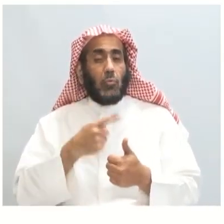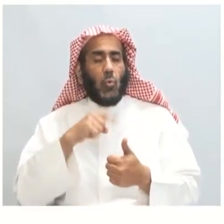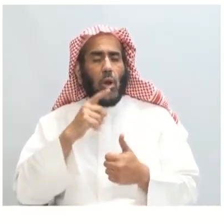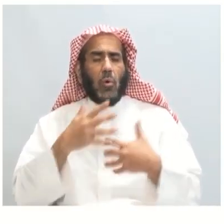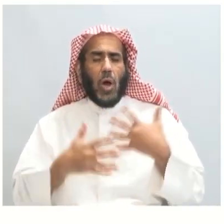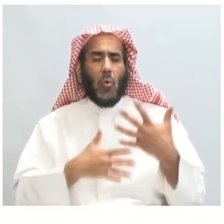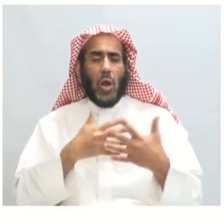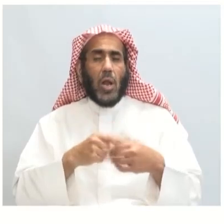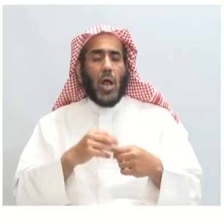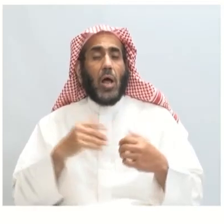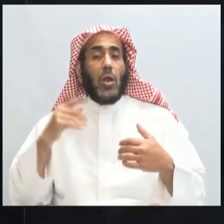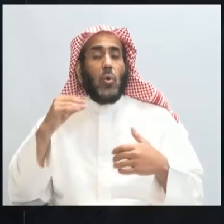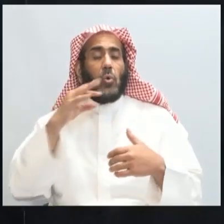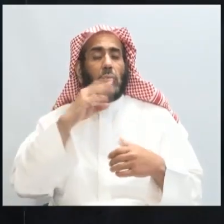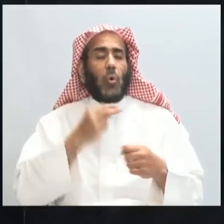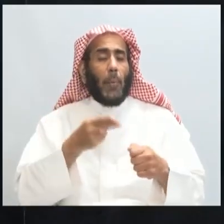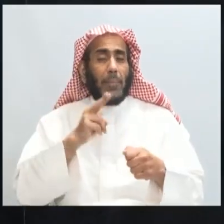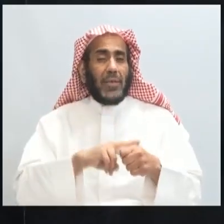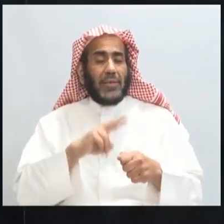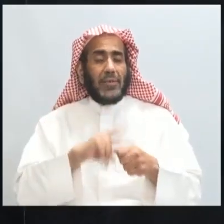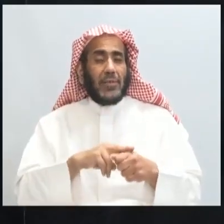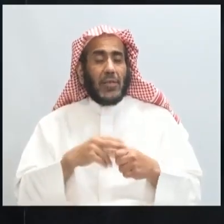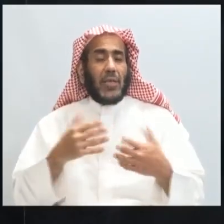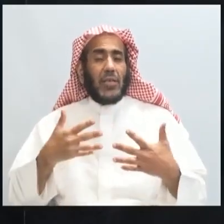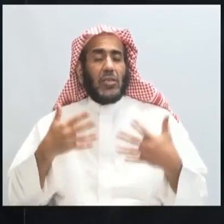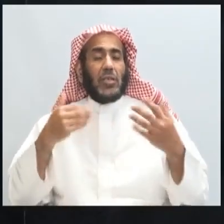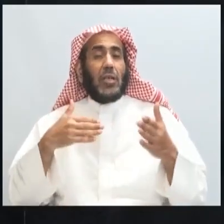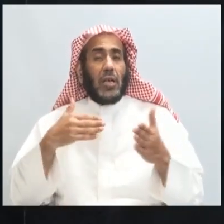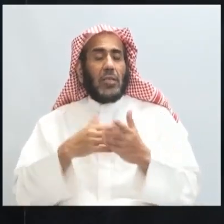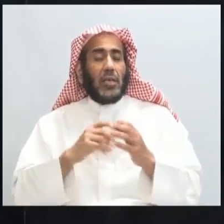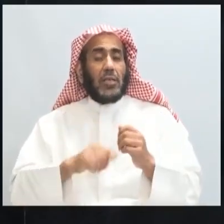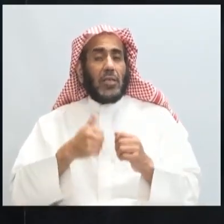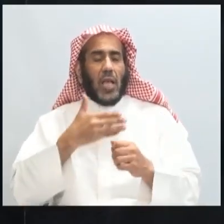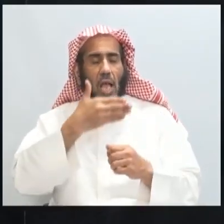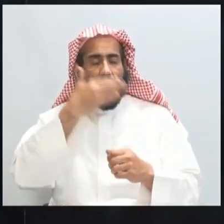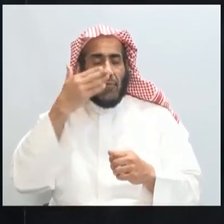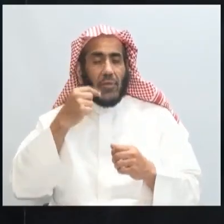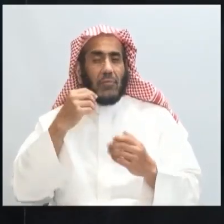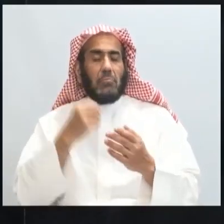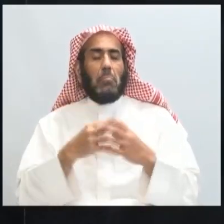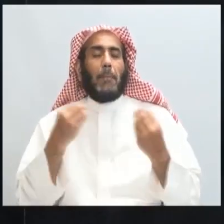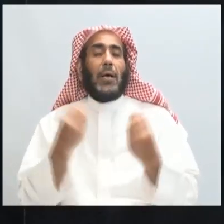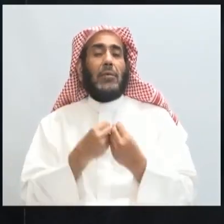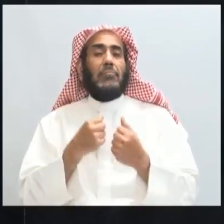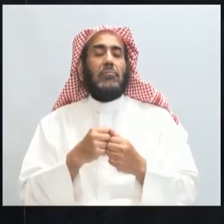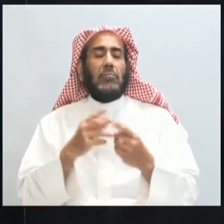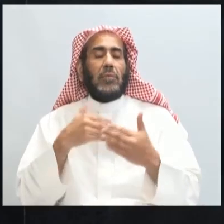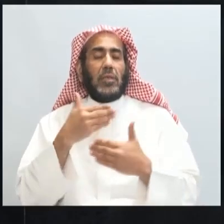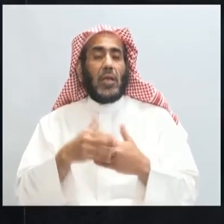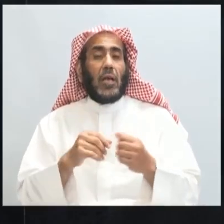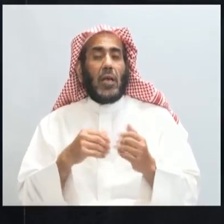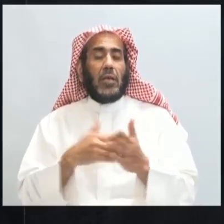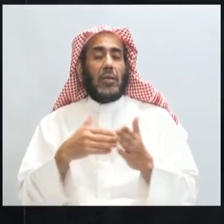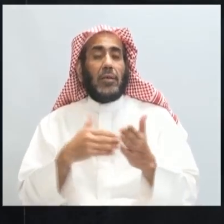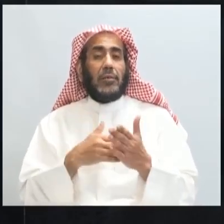نحاول ان ننشد ونقوم بتكرار النشيد حتى نستطيع حفظ النشيد معا ننتقل اخيرا